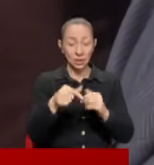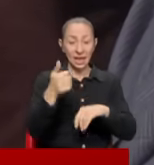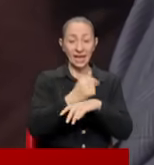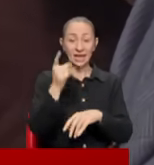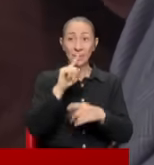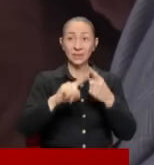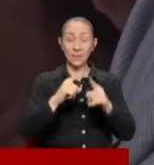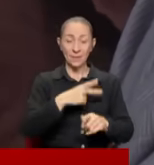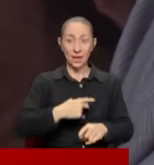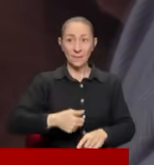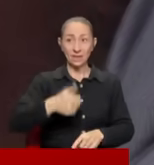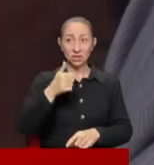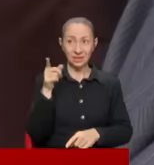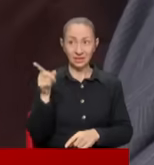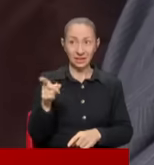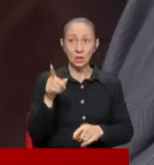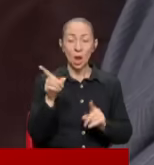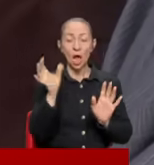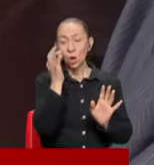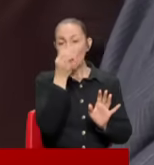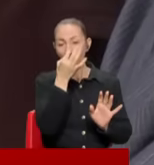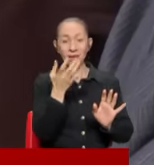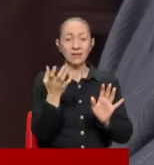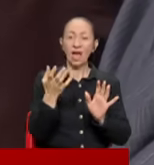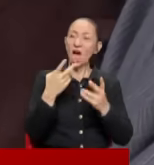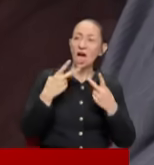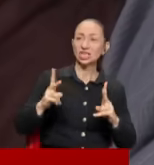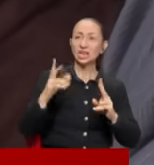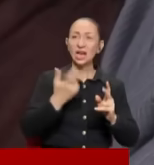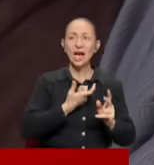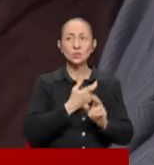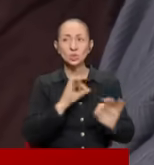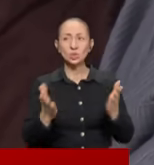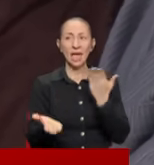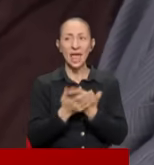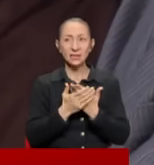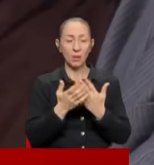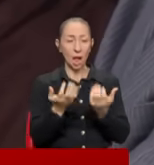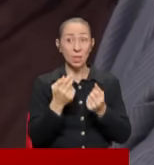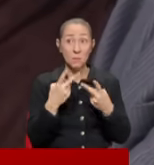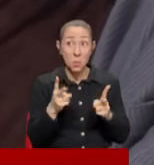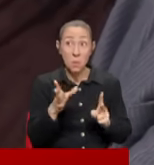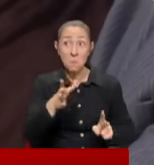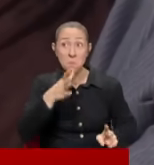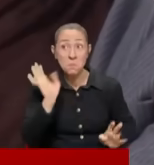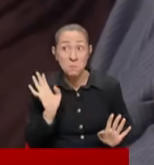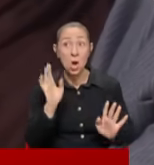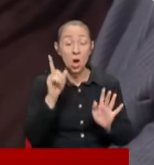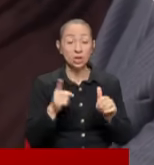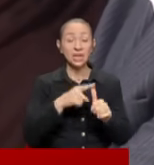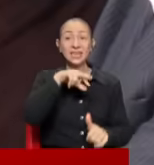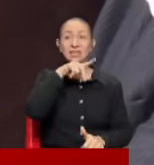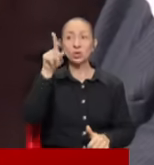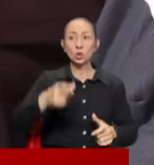iktidar partisinin belediye başkanı. Böyle kolay çek alınıp da kanunsuz yardım falan alınabiliyor mu bilmiyorum ama önce